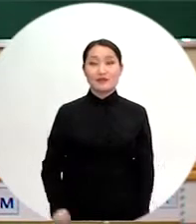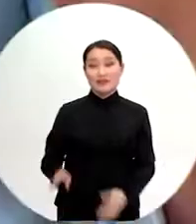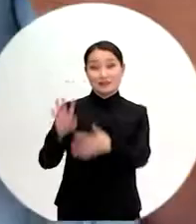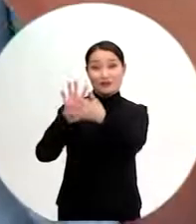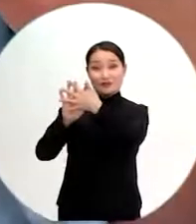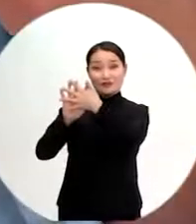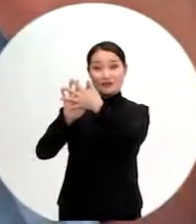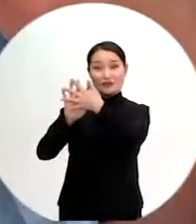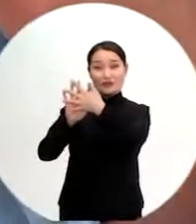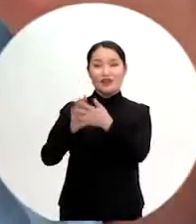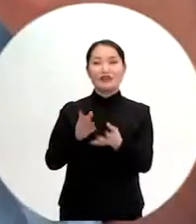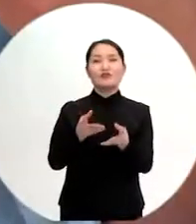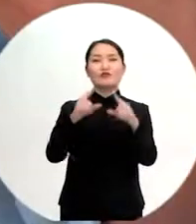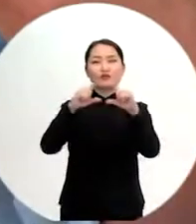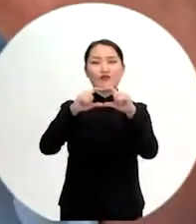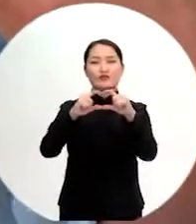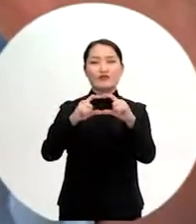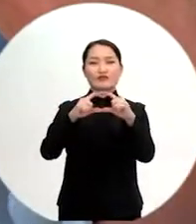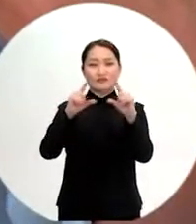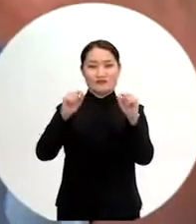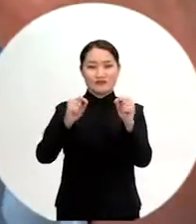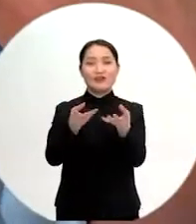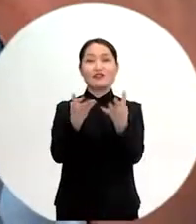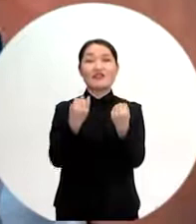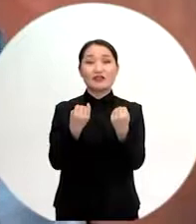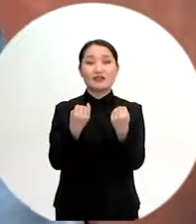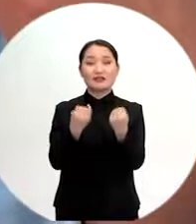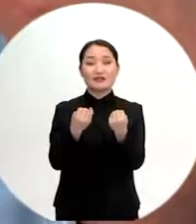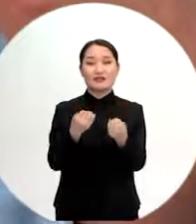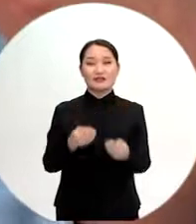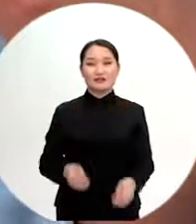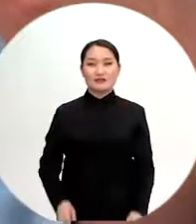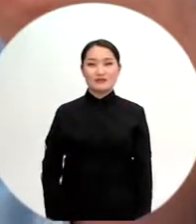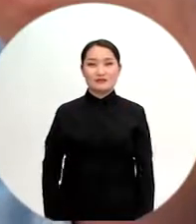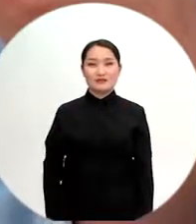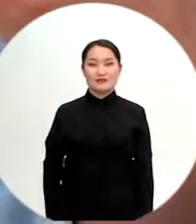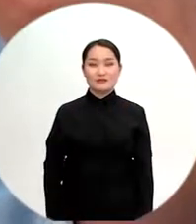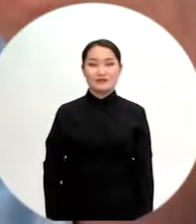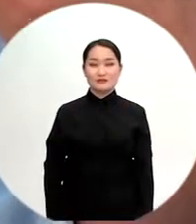маань хичнээн ширхэг дөрвөлжин дүрсийг агуулсан байна вэ?